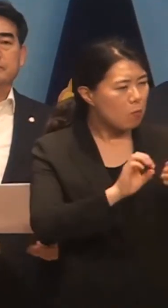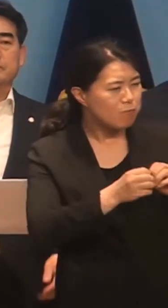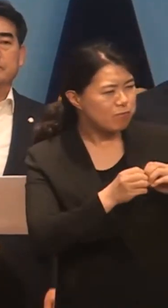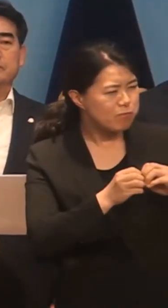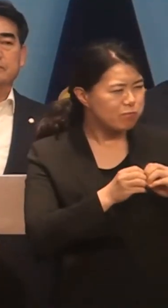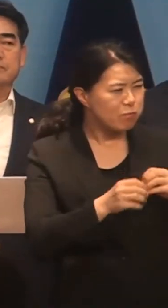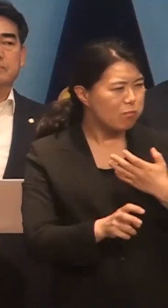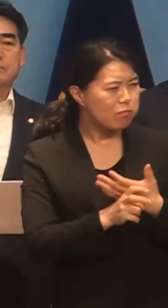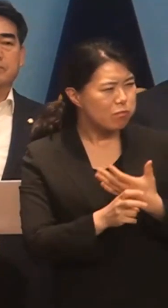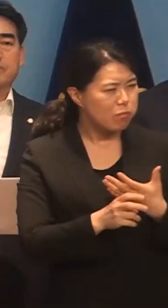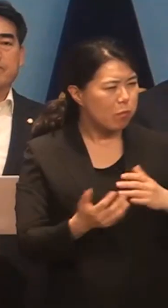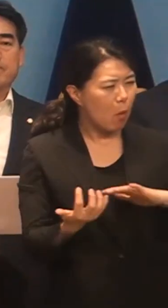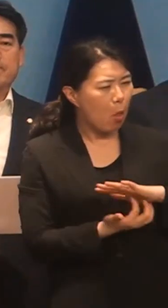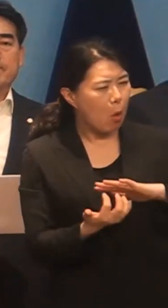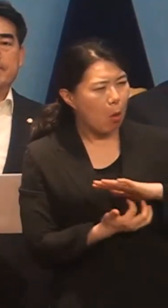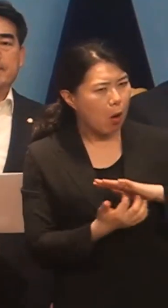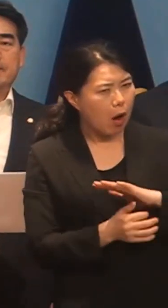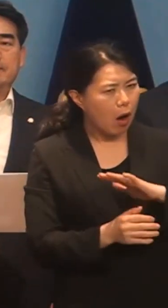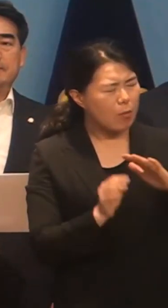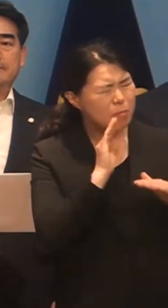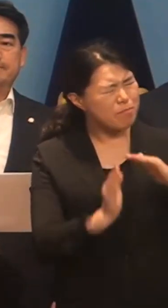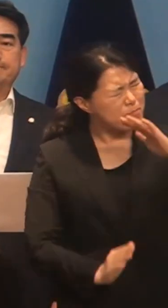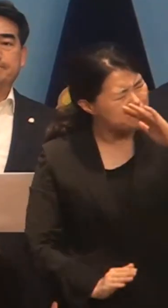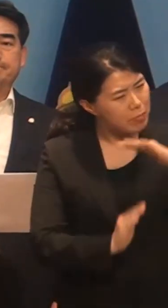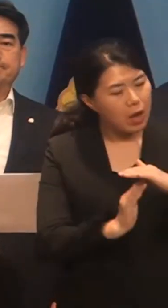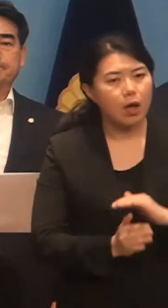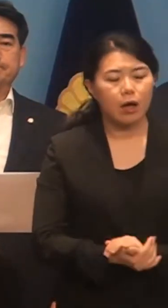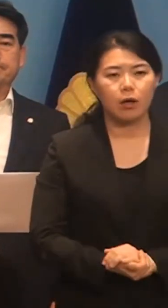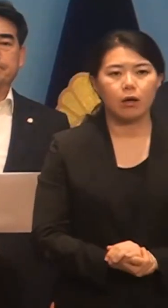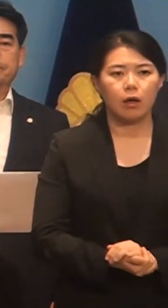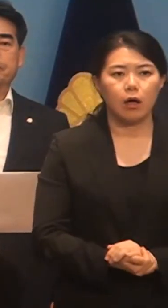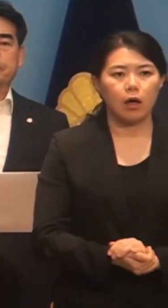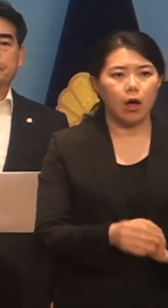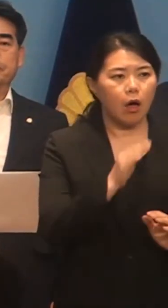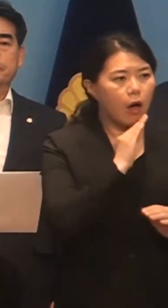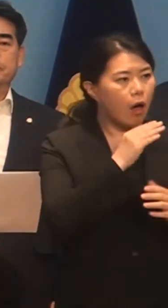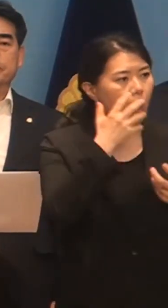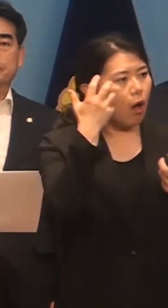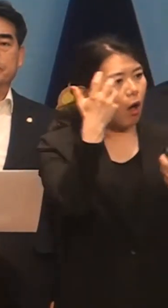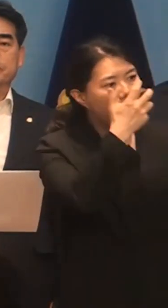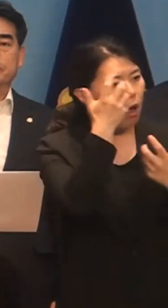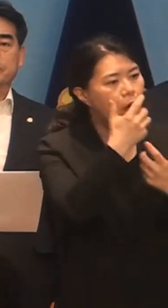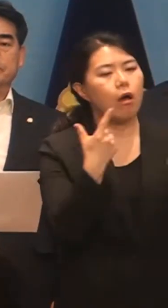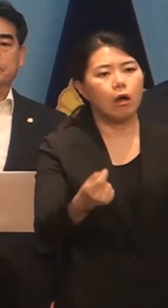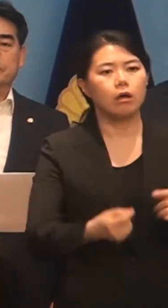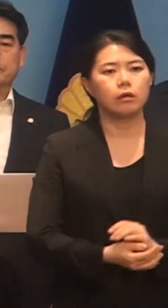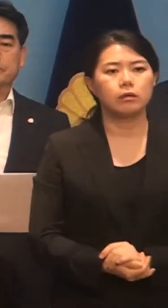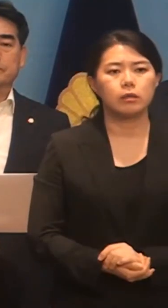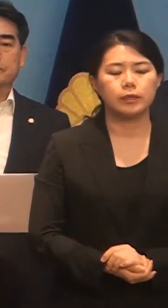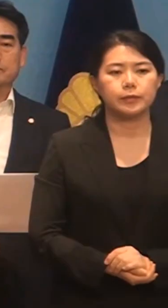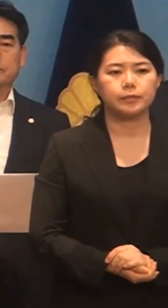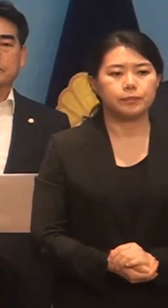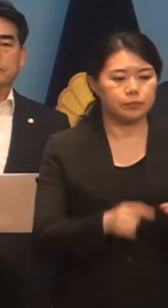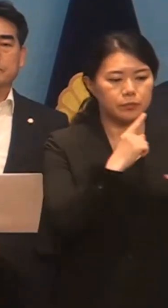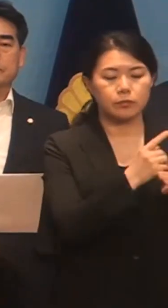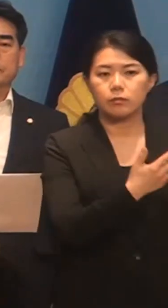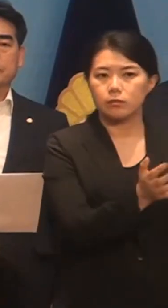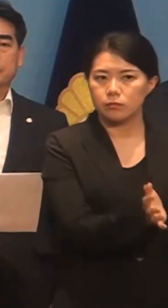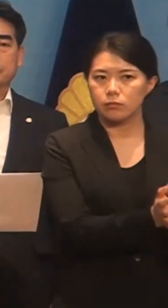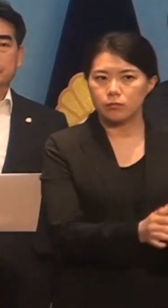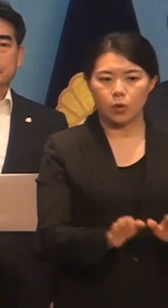편법, 날치기가 극에 달하고 있습니다. 광기마저 느껴집니다. 오늘